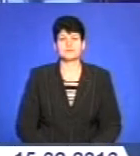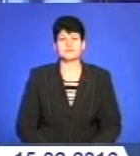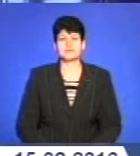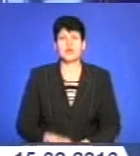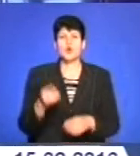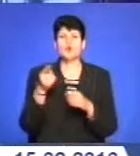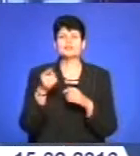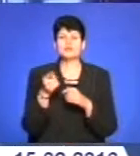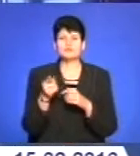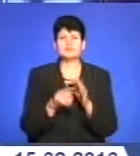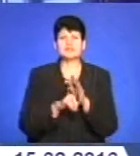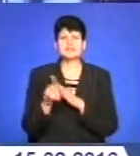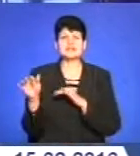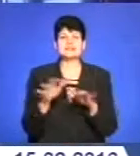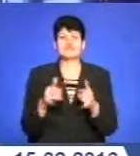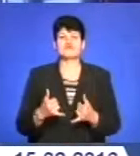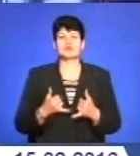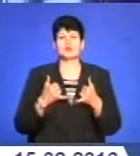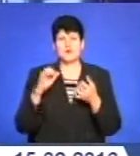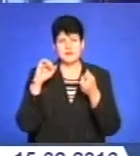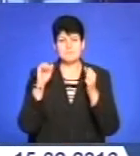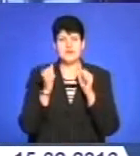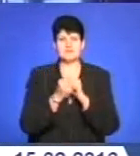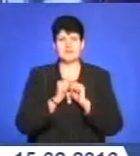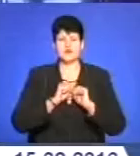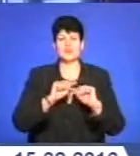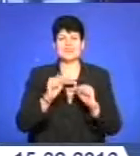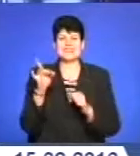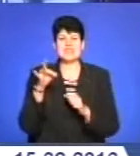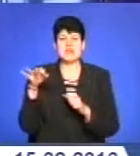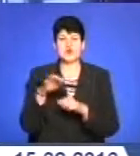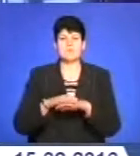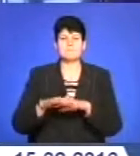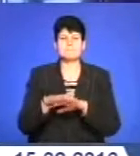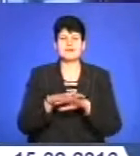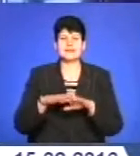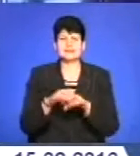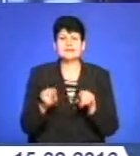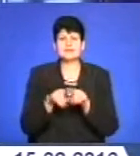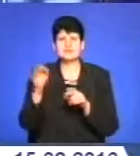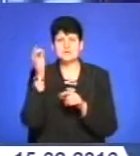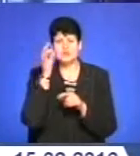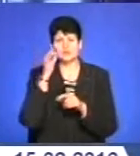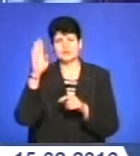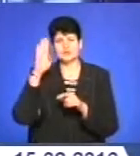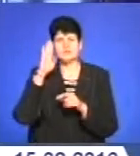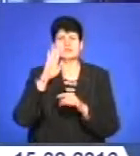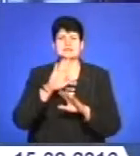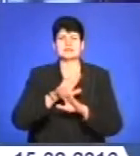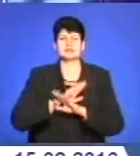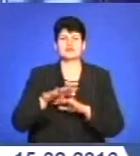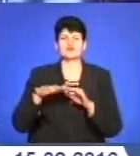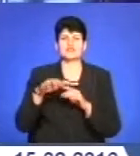У Тернополі розпочалися заходи, присвячені вшануванню пам'яті героїв Євромайдану і Революції Гідності. Також згадують воїнів, які загинули в зоні